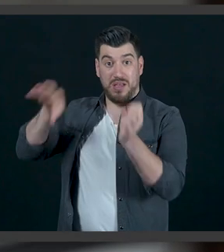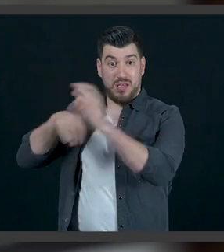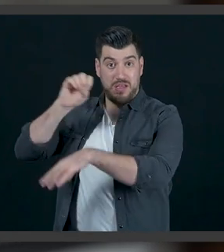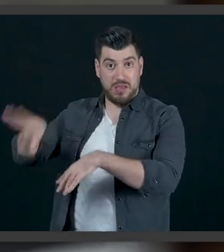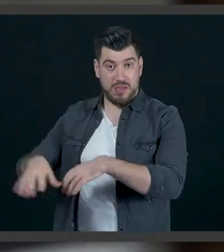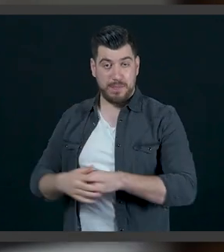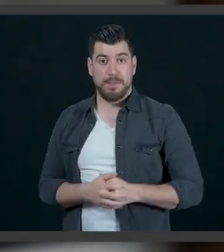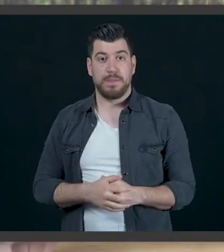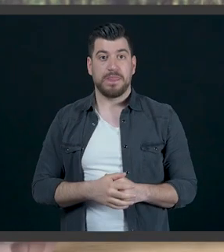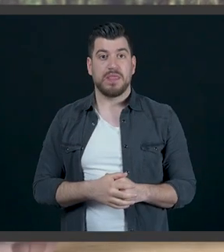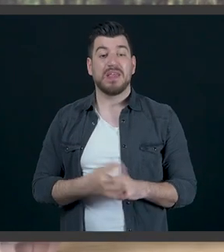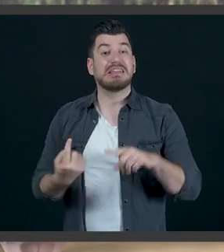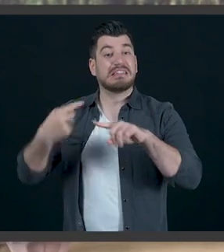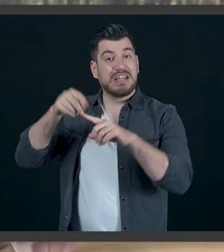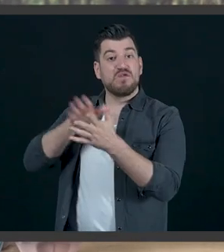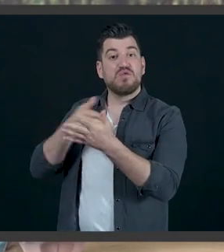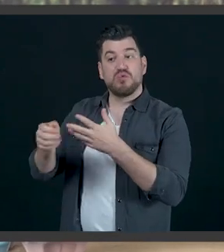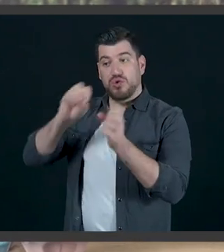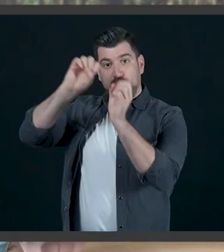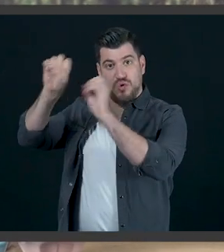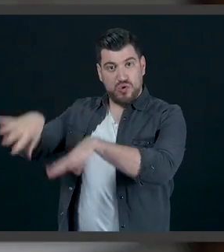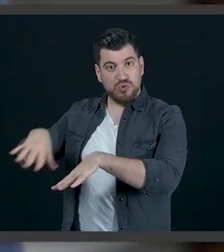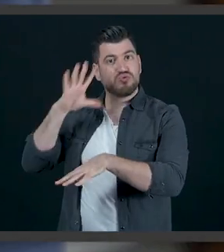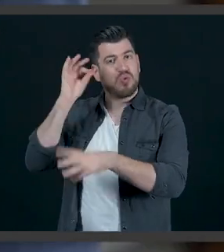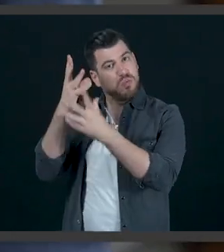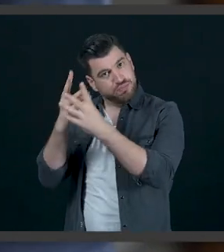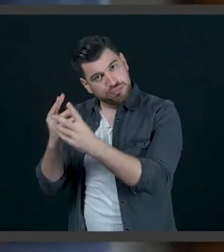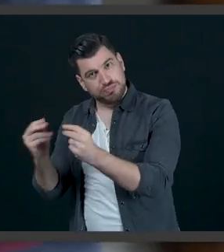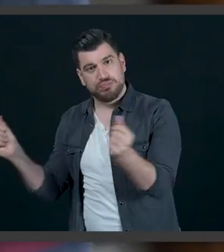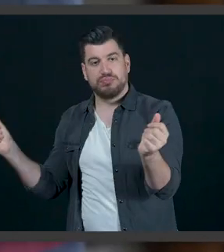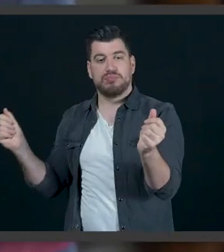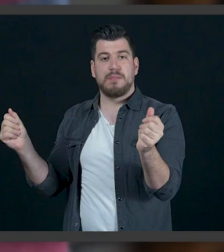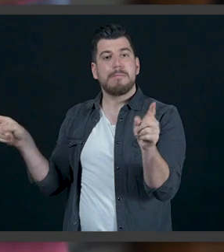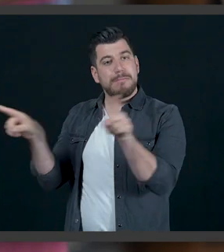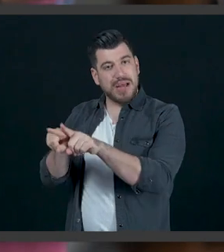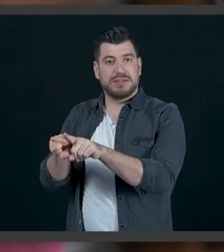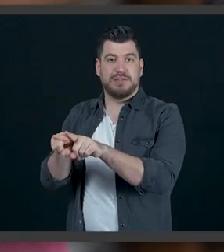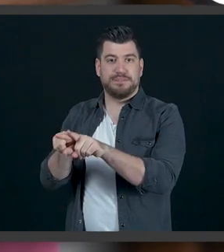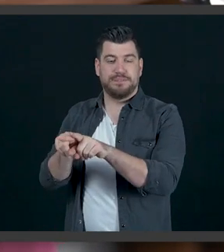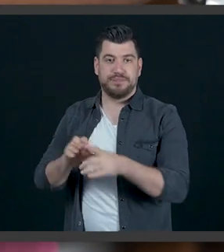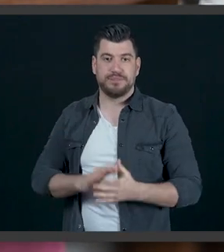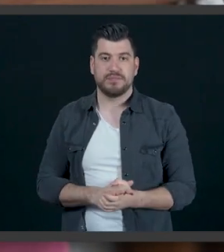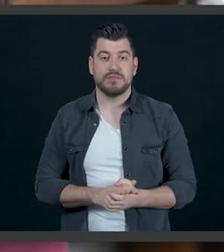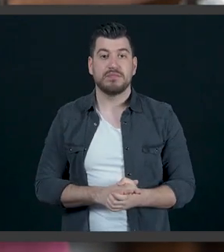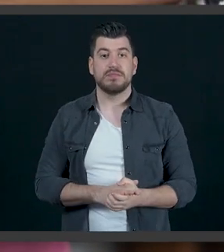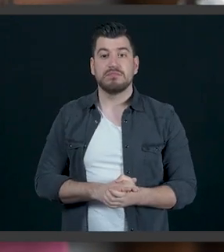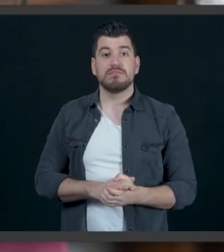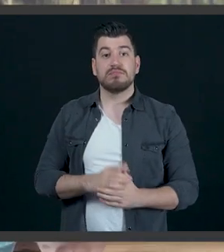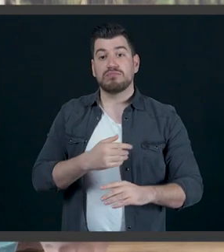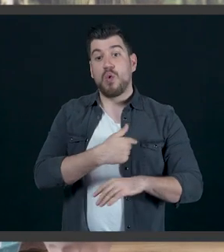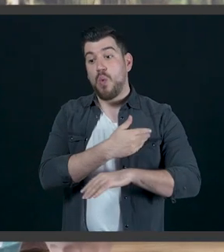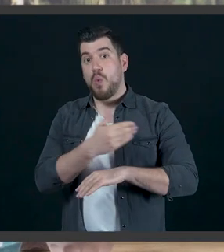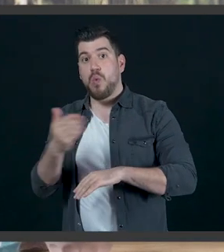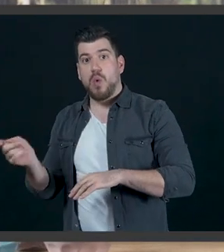σοκολάτα και το βούτυρο. Και θα τα αφήσω να λιώσουν. Θέλω να λιώσουν αυτά τα δύο μεταξύ τους. Βέβαια, όση ώρα λιώνουν